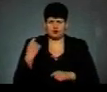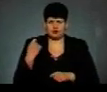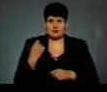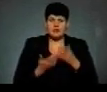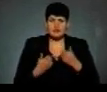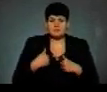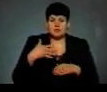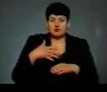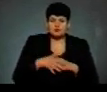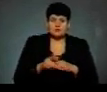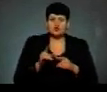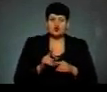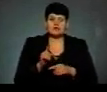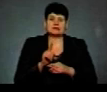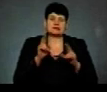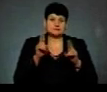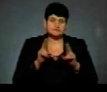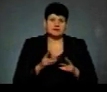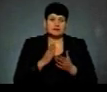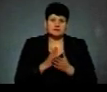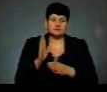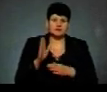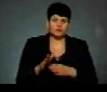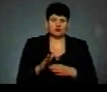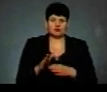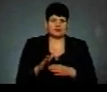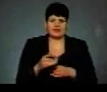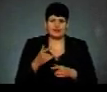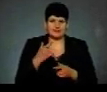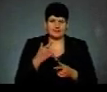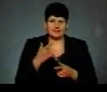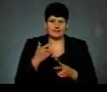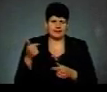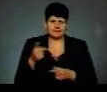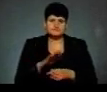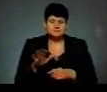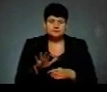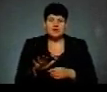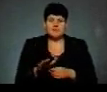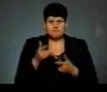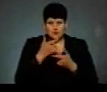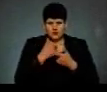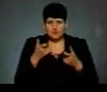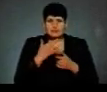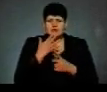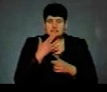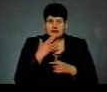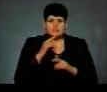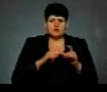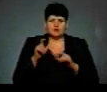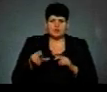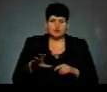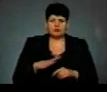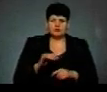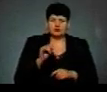Але ми розуміємо, що стандарти мають бути не в форматі погроз. Повідомлення від іноземних студентів полягало в тому,